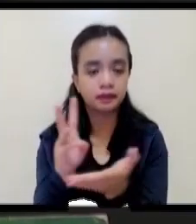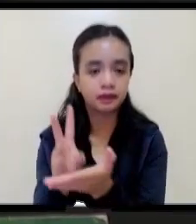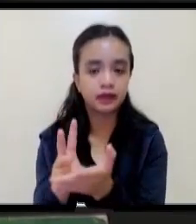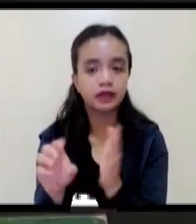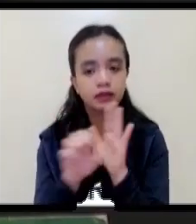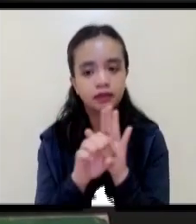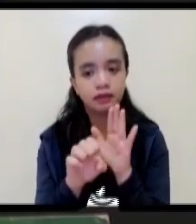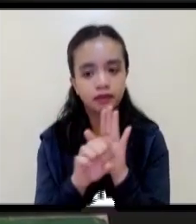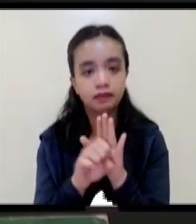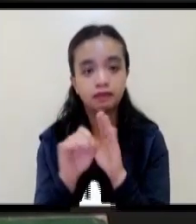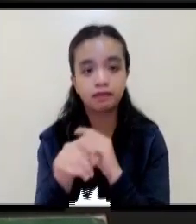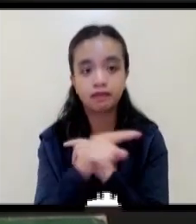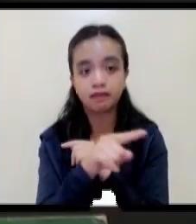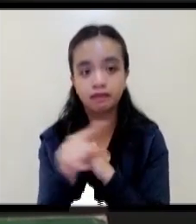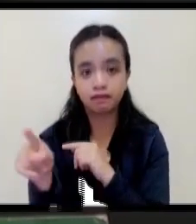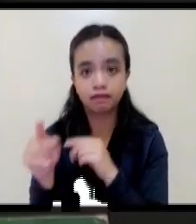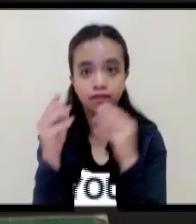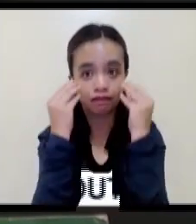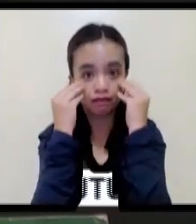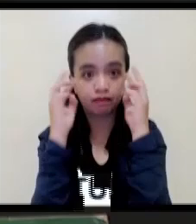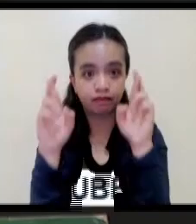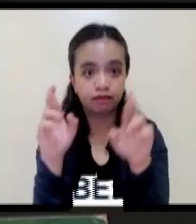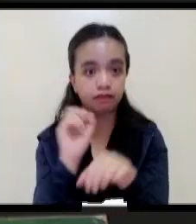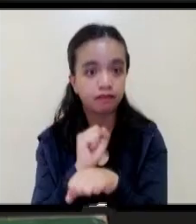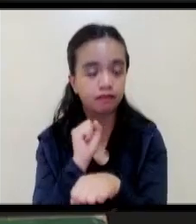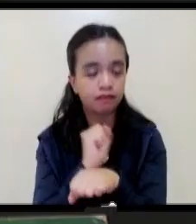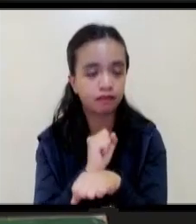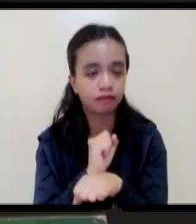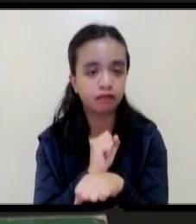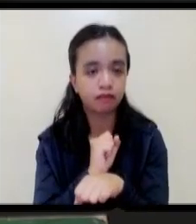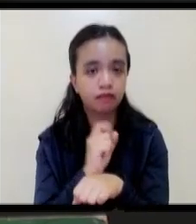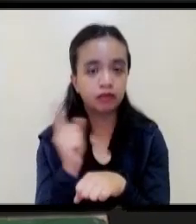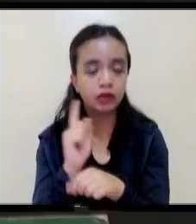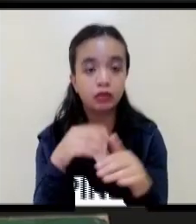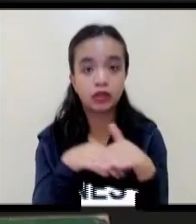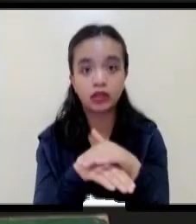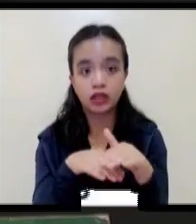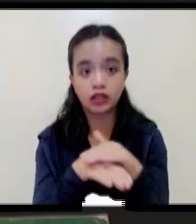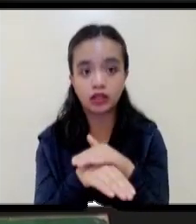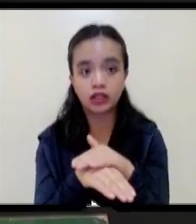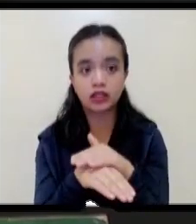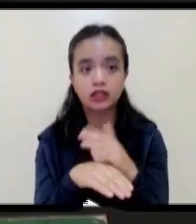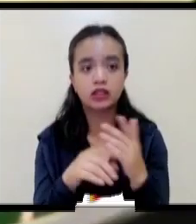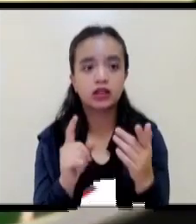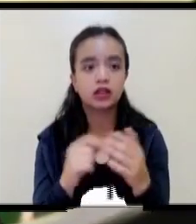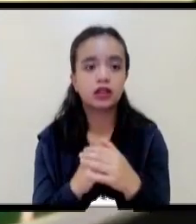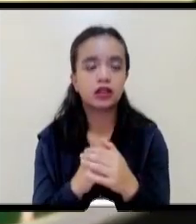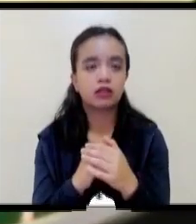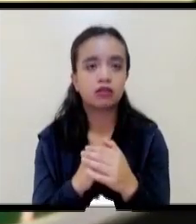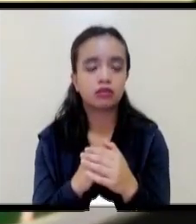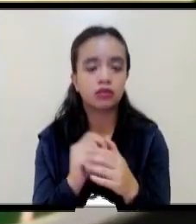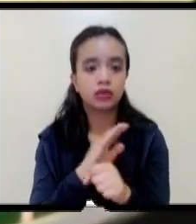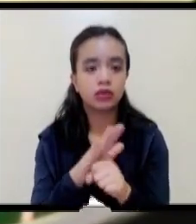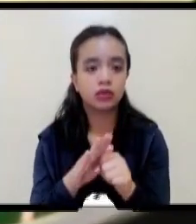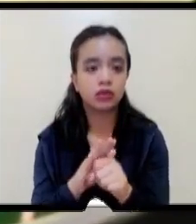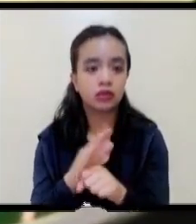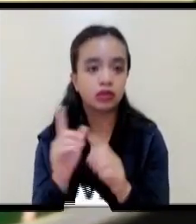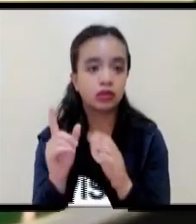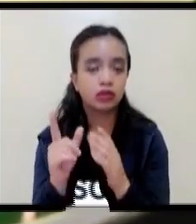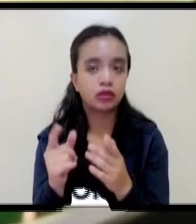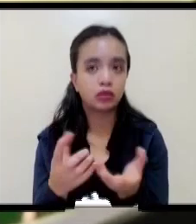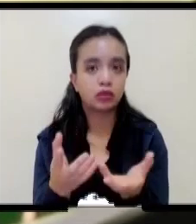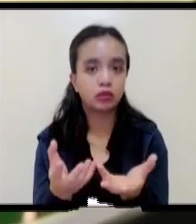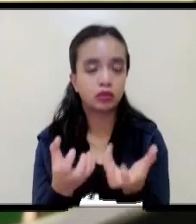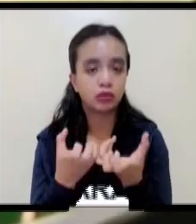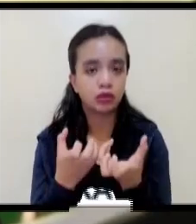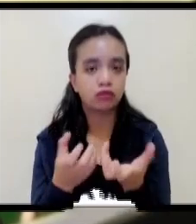ikaw ay isang alkalde, ang ma-access mo lamang ay yung idudulog sa iyo ng local law enforcement na gusto nilang ihingi,